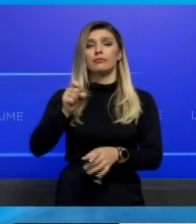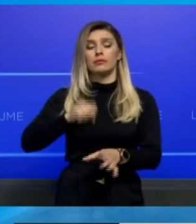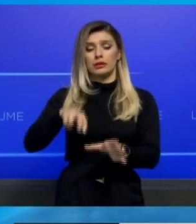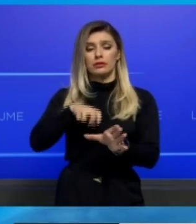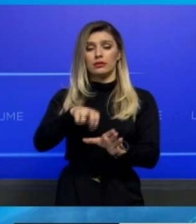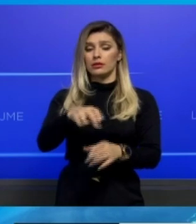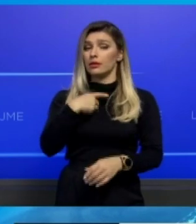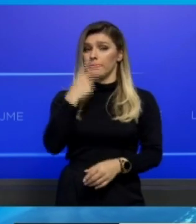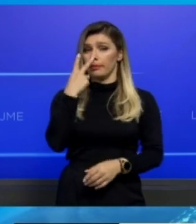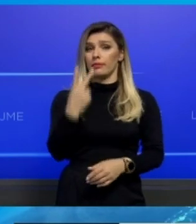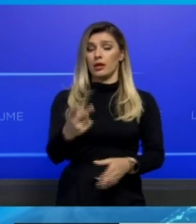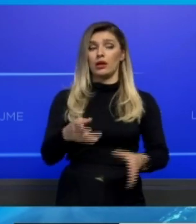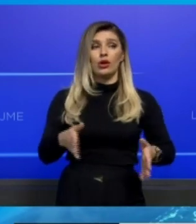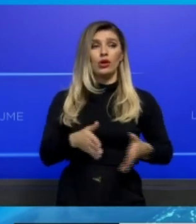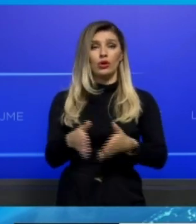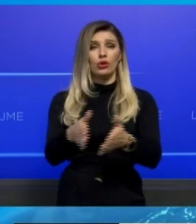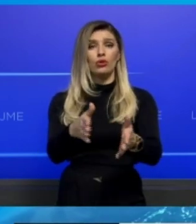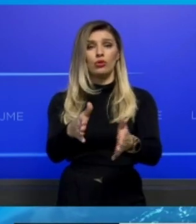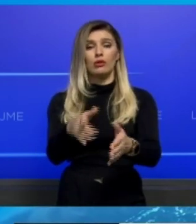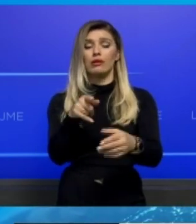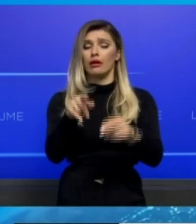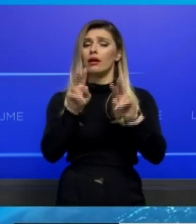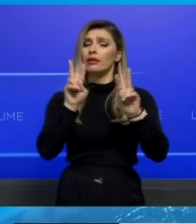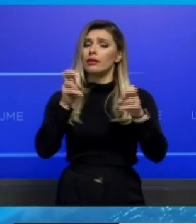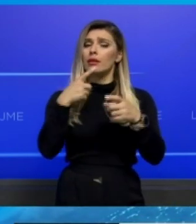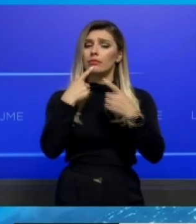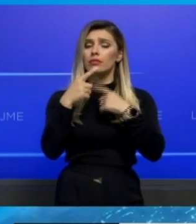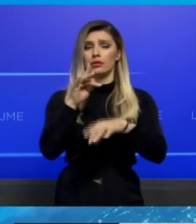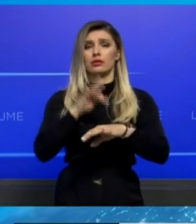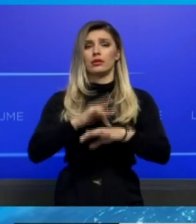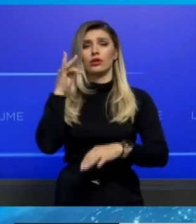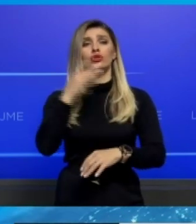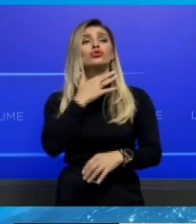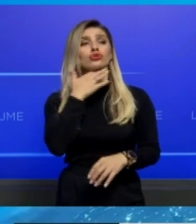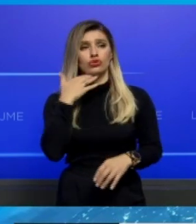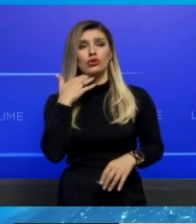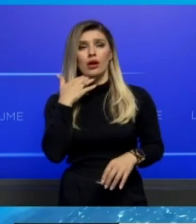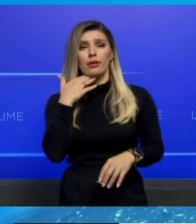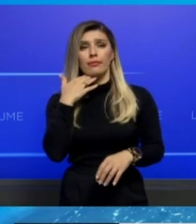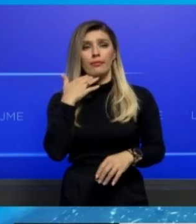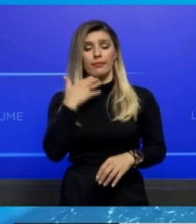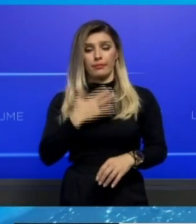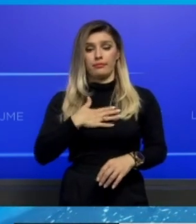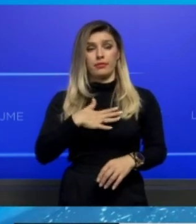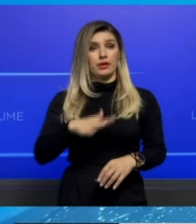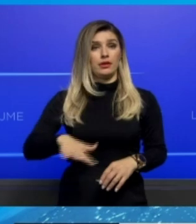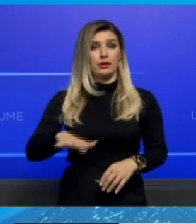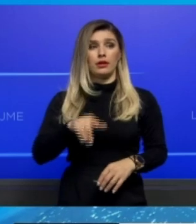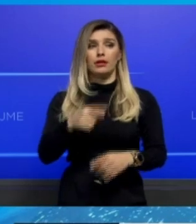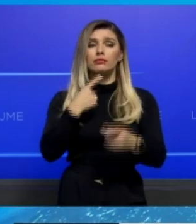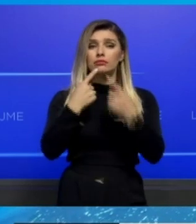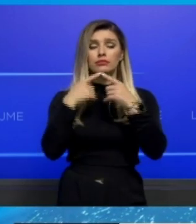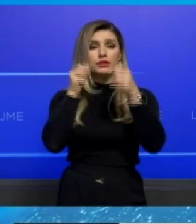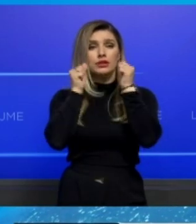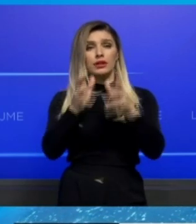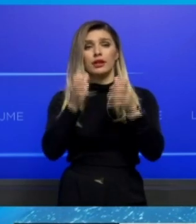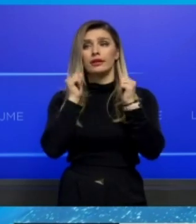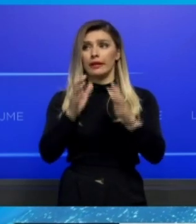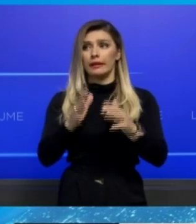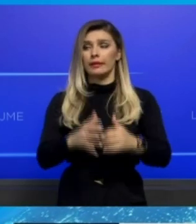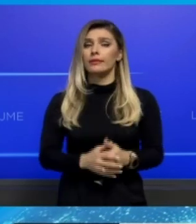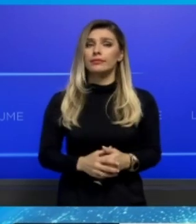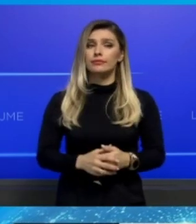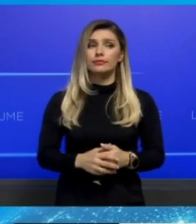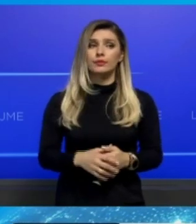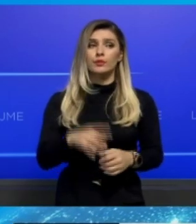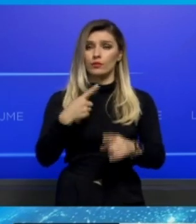kjo është një temë e ndihshme për neve. Është një temë që shtjellohet çdo ditë na.